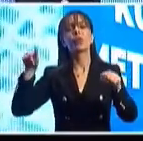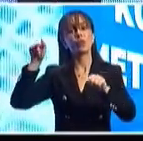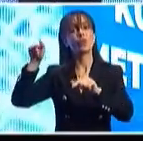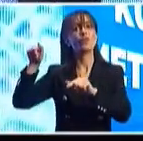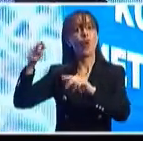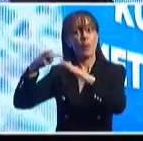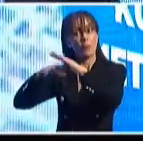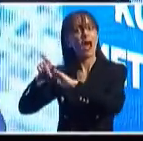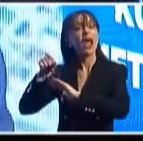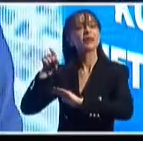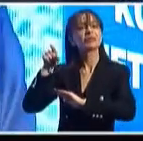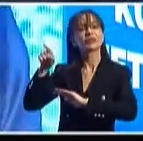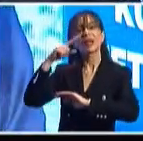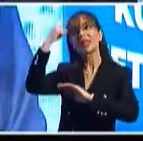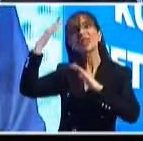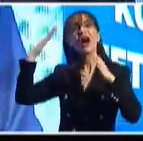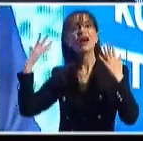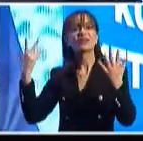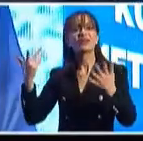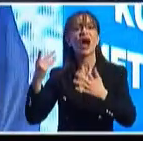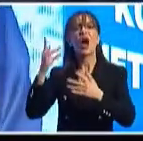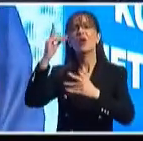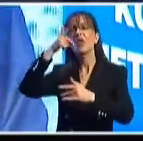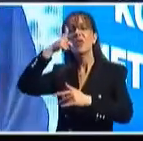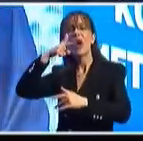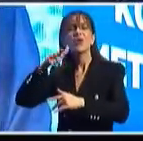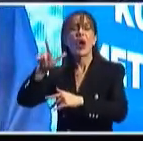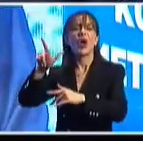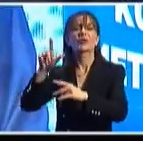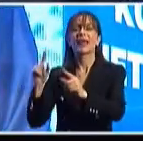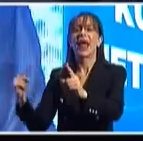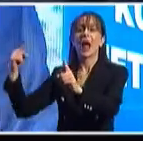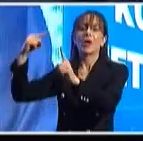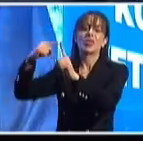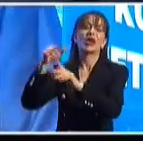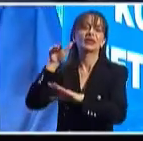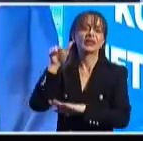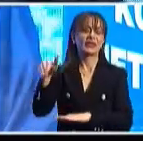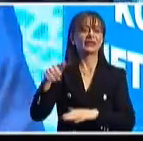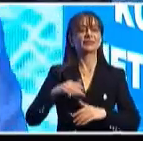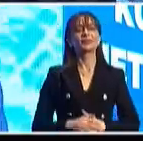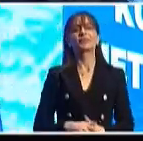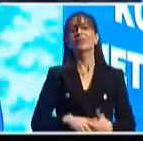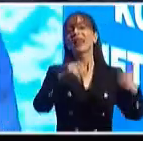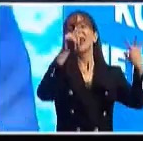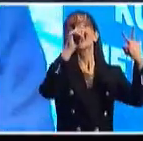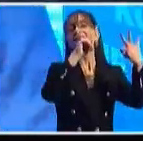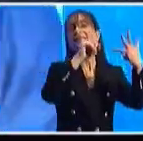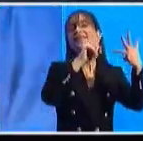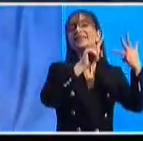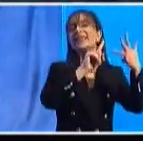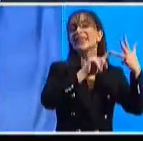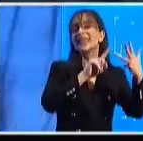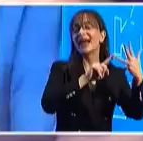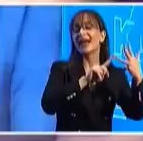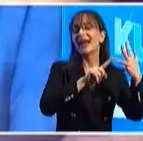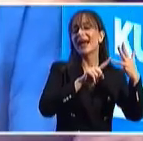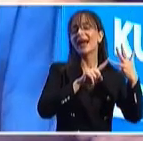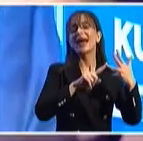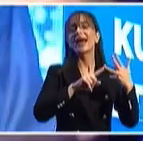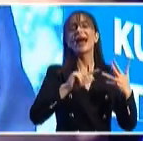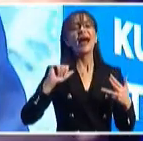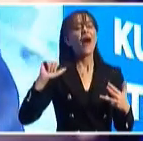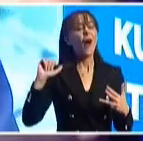hattımızda inşallah Kurtköy'ümüze ulaşabileceğiz. Ve yine diğer önemli hatlarımızdan bir